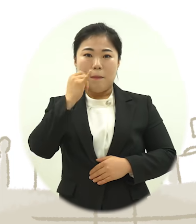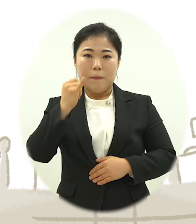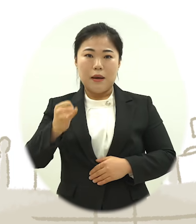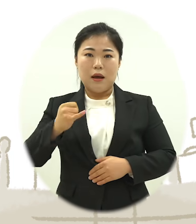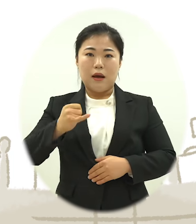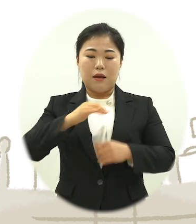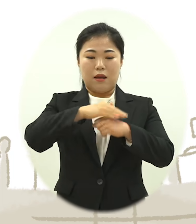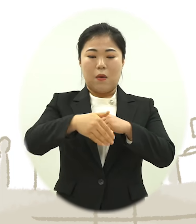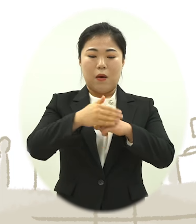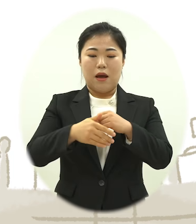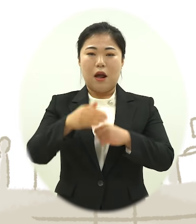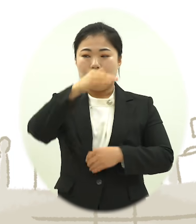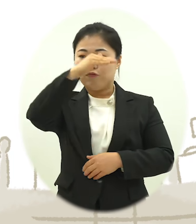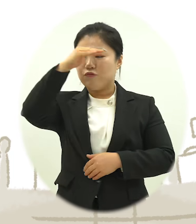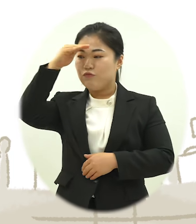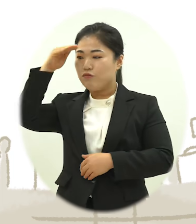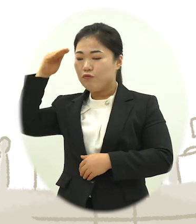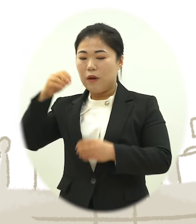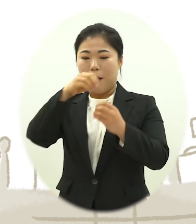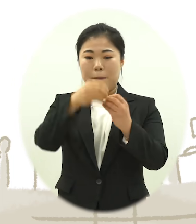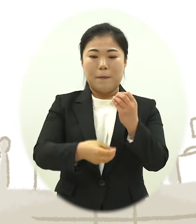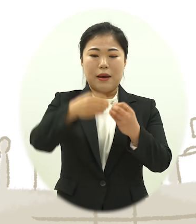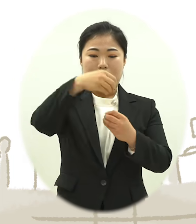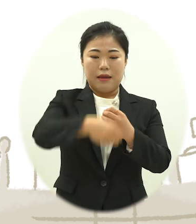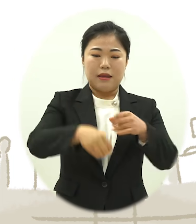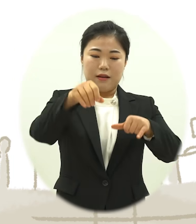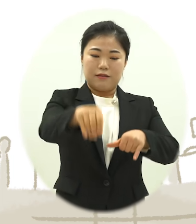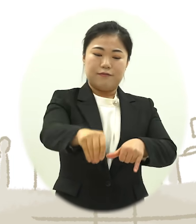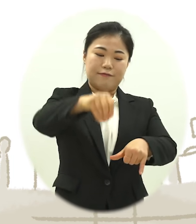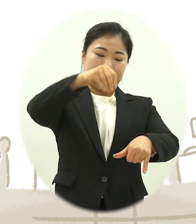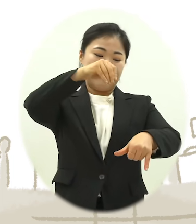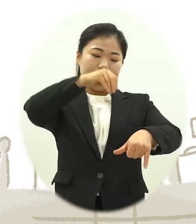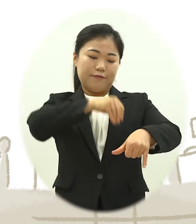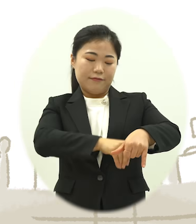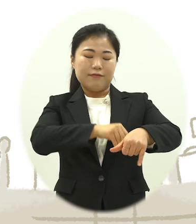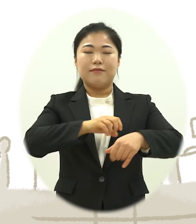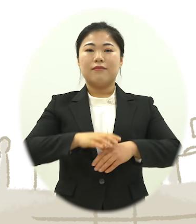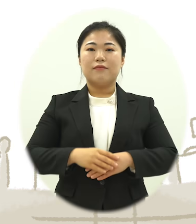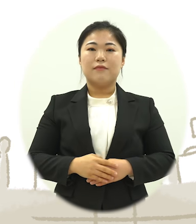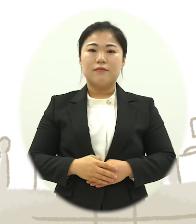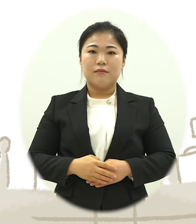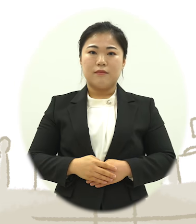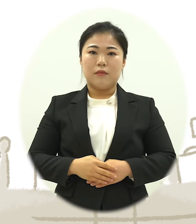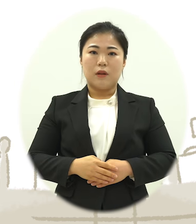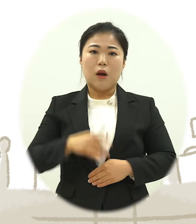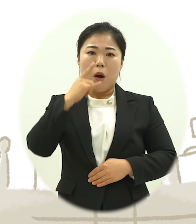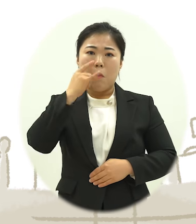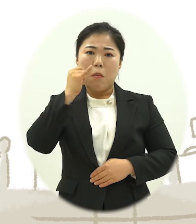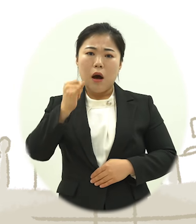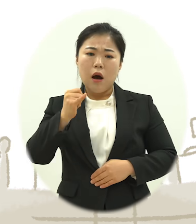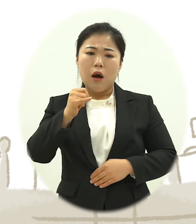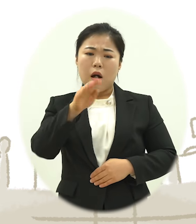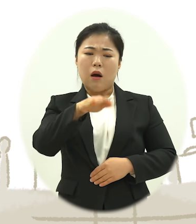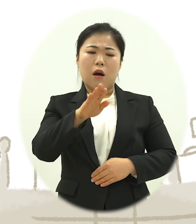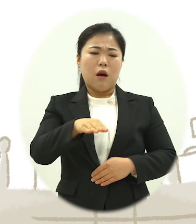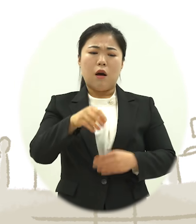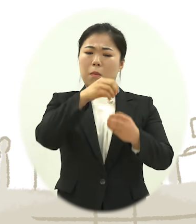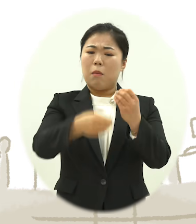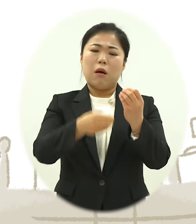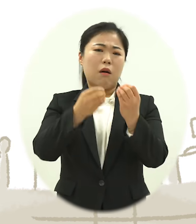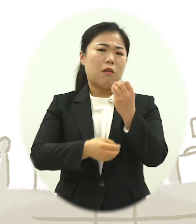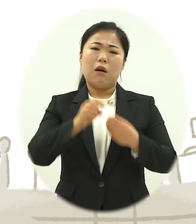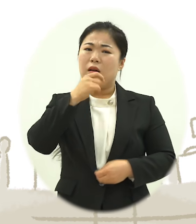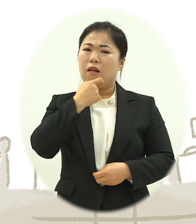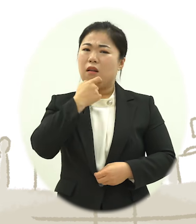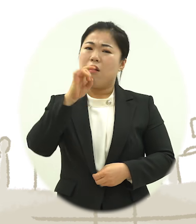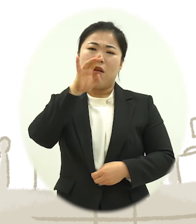엄마가 과일을 보다가 바나나를 바구니에 담았어요 엄마 단 하다는